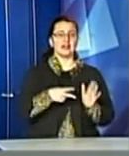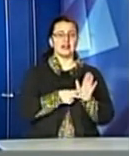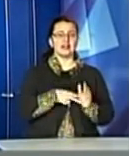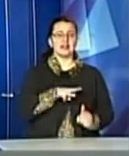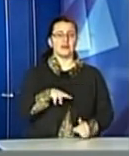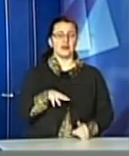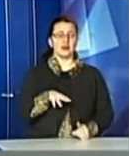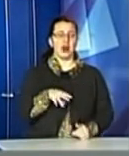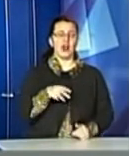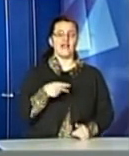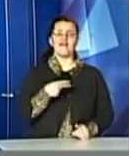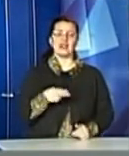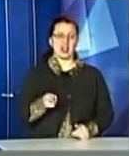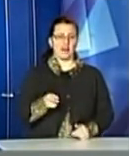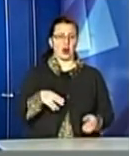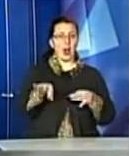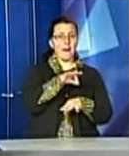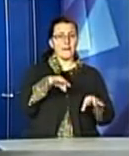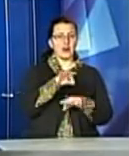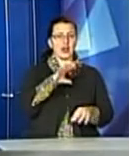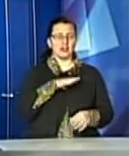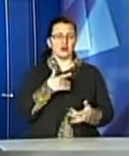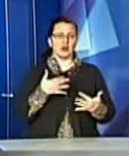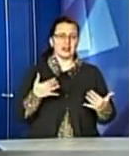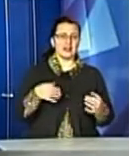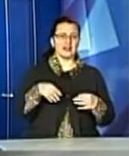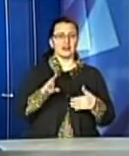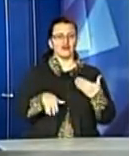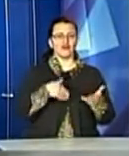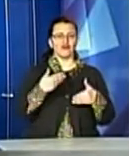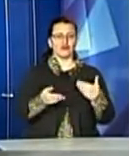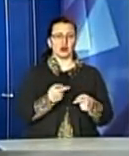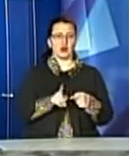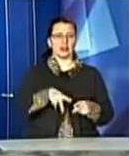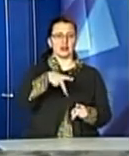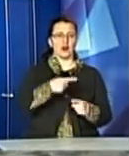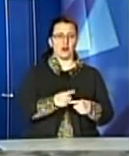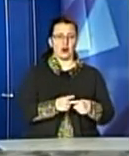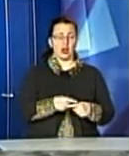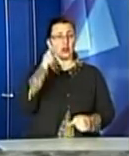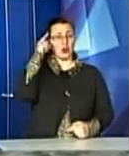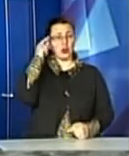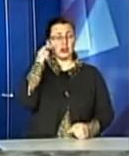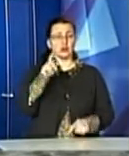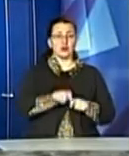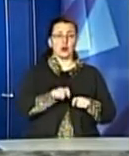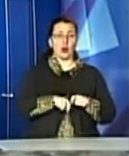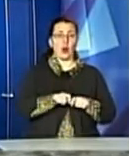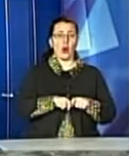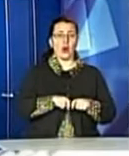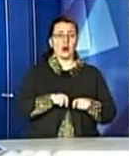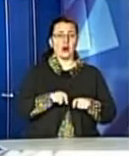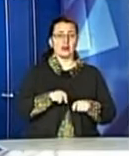час роботи над проектом розглядали декілька варіантів реорганізації руху на перетині вулиць Трийська-Наукова. Та на думку експертів, регульоване кільце